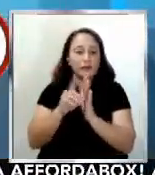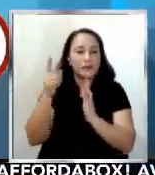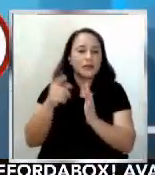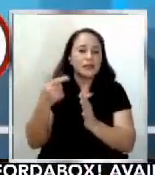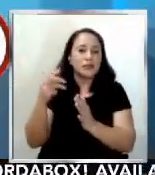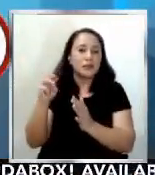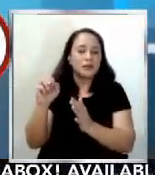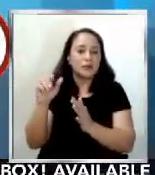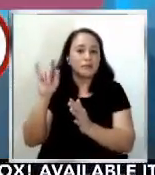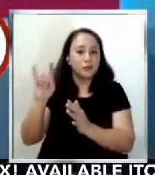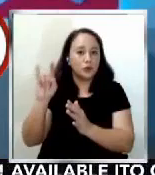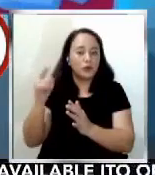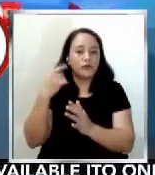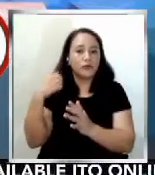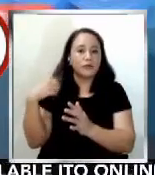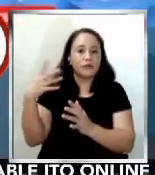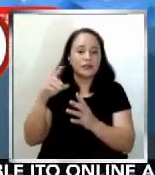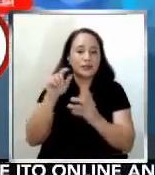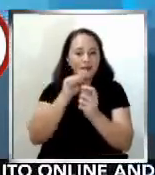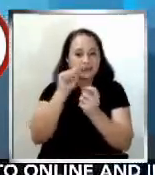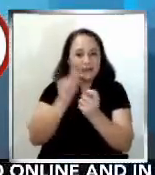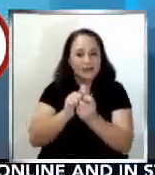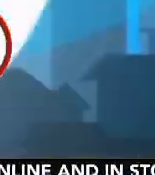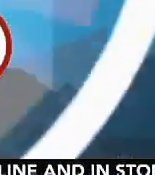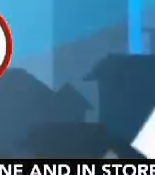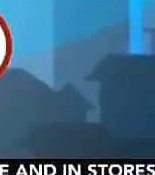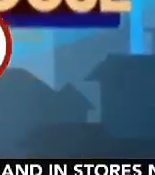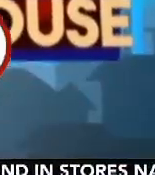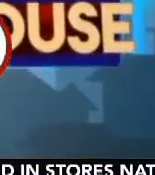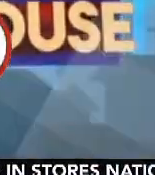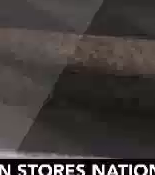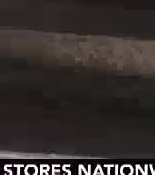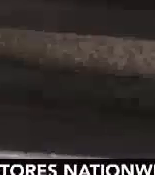facebook.com/GMAPromos para sa official details at announcement.